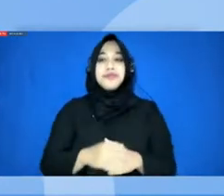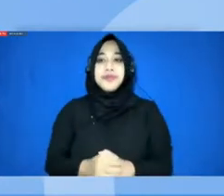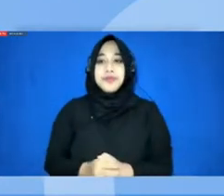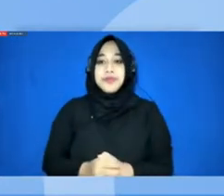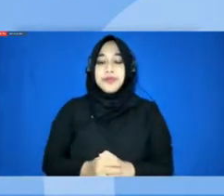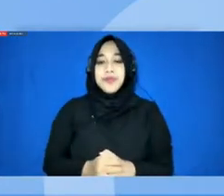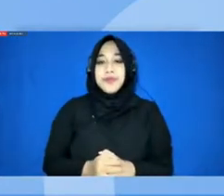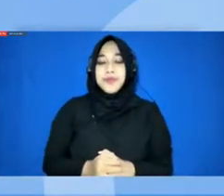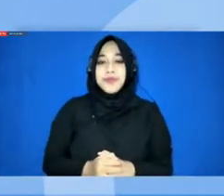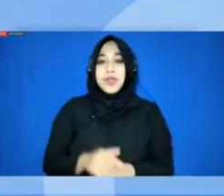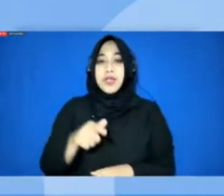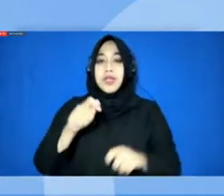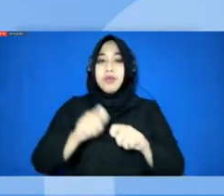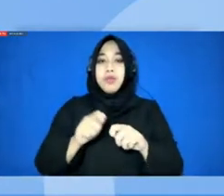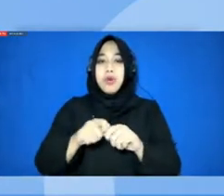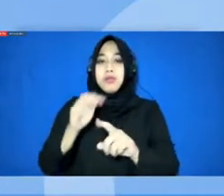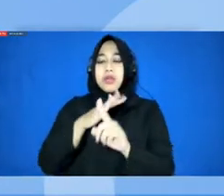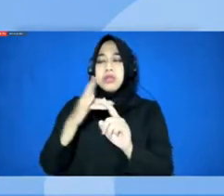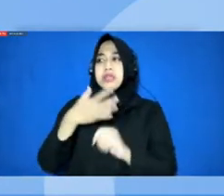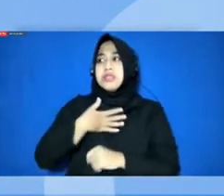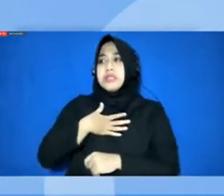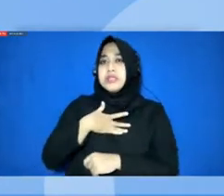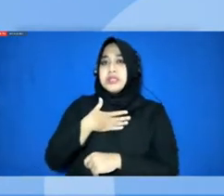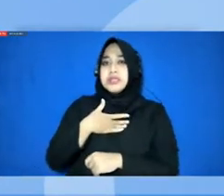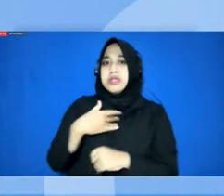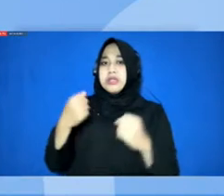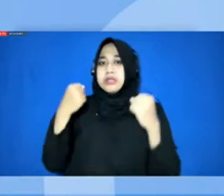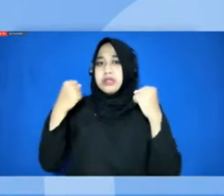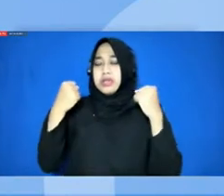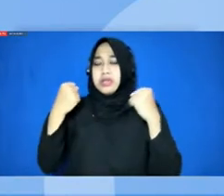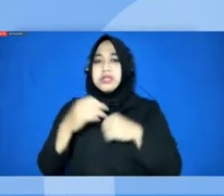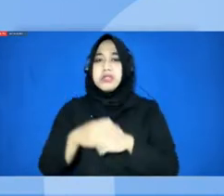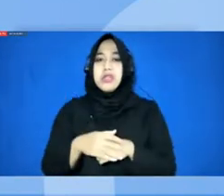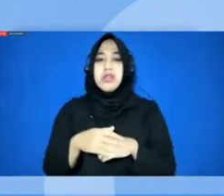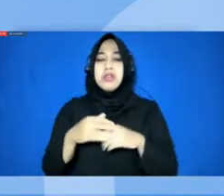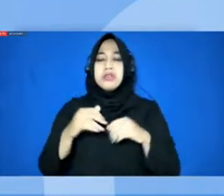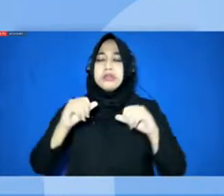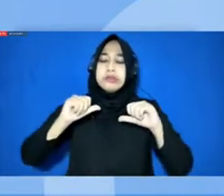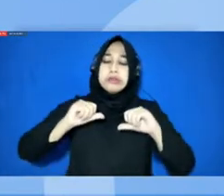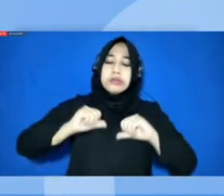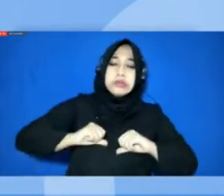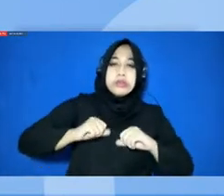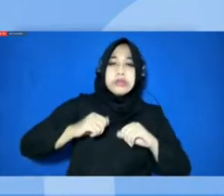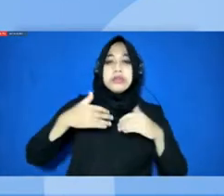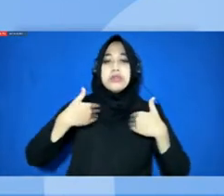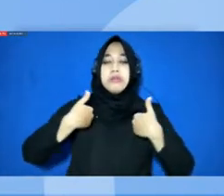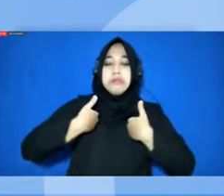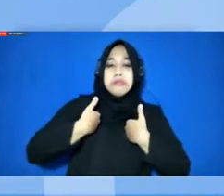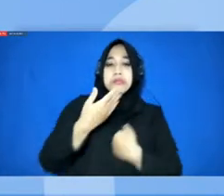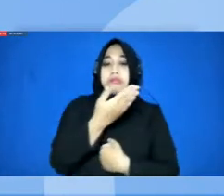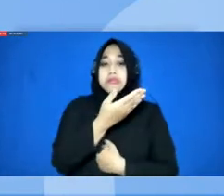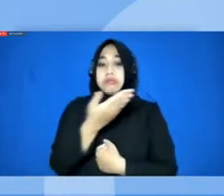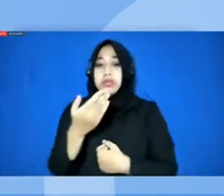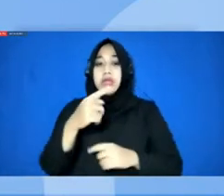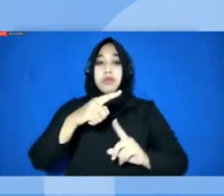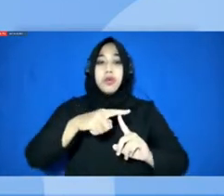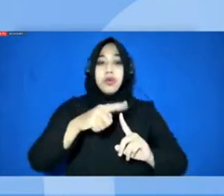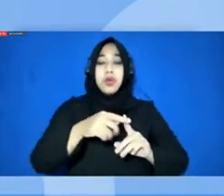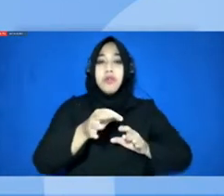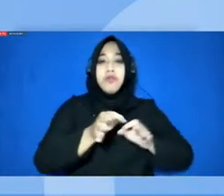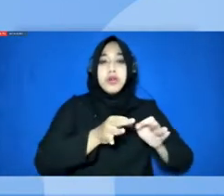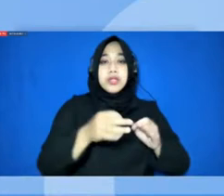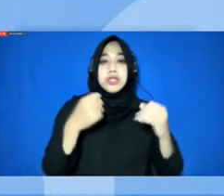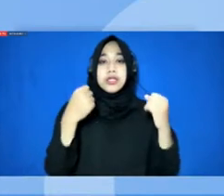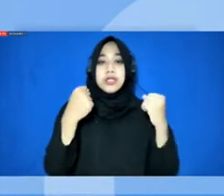Hal ini membuat warga resah, tenaga kesehatan pun kewalahan, termasuk mereka yang bertugas di fasilitas